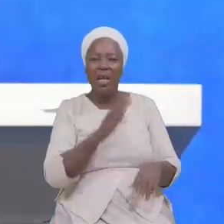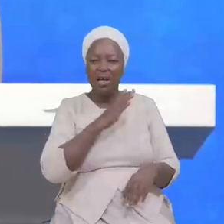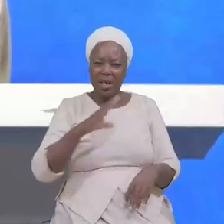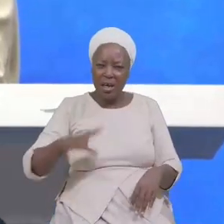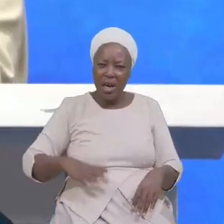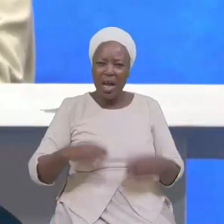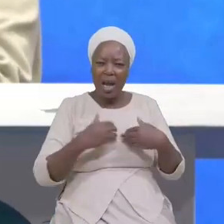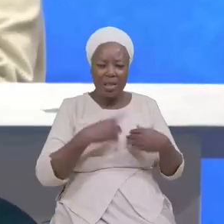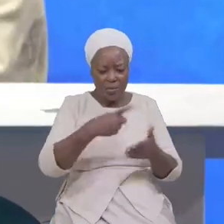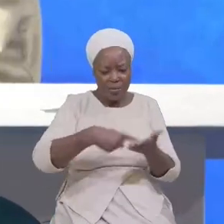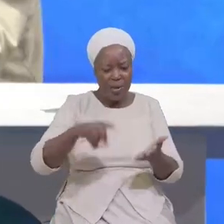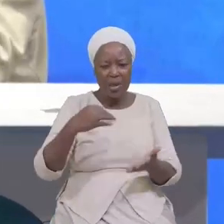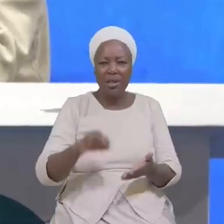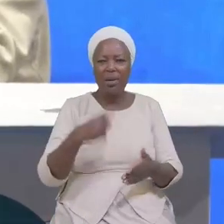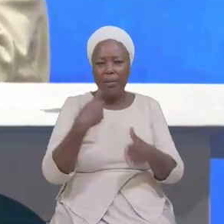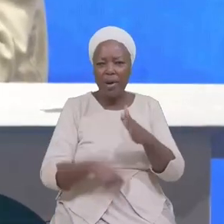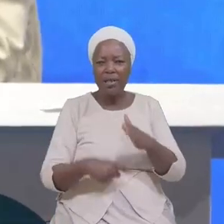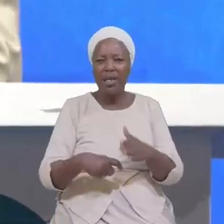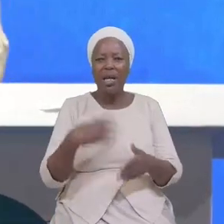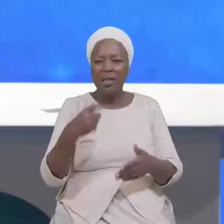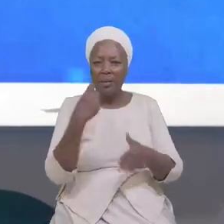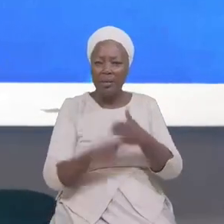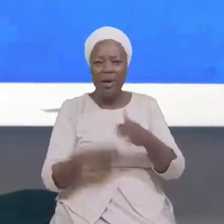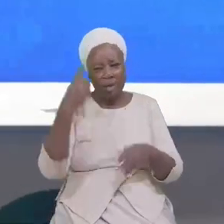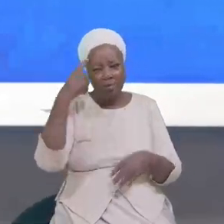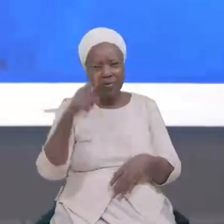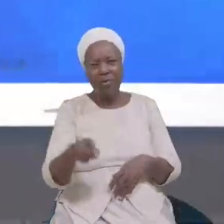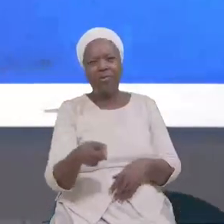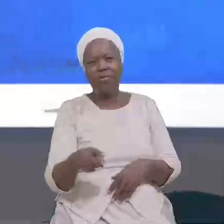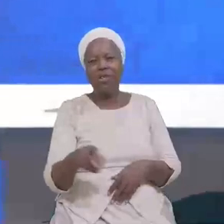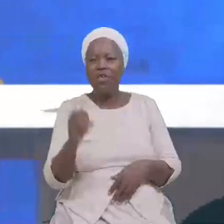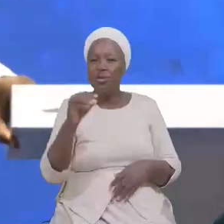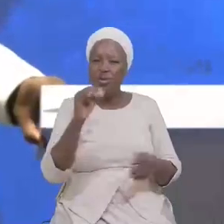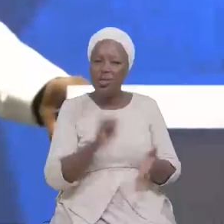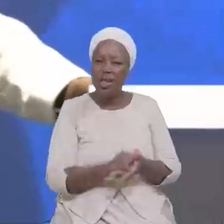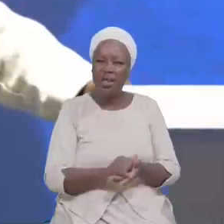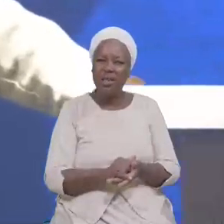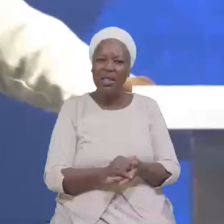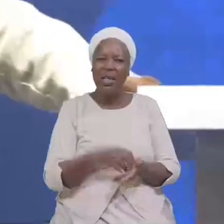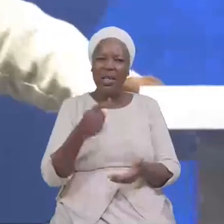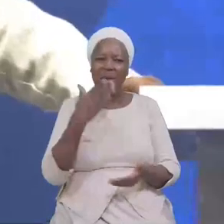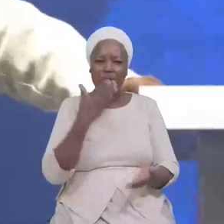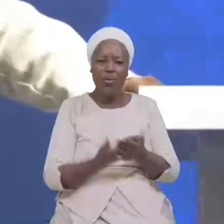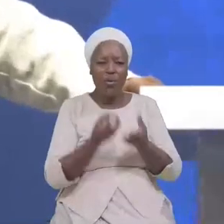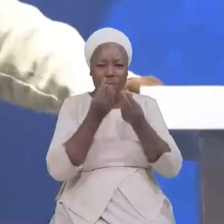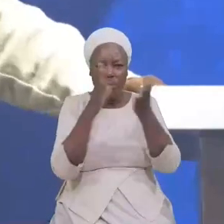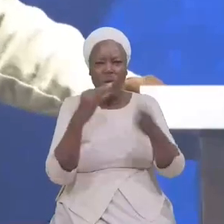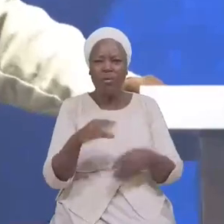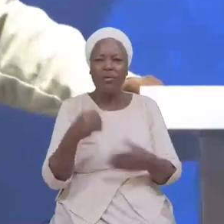Christ a payé le prix. Le prix pour toi. Pour que la bonne nouvelle du